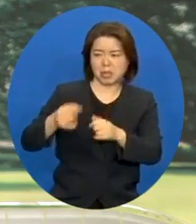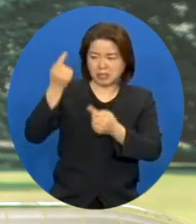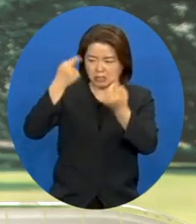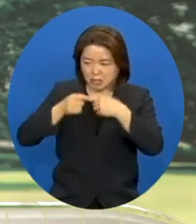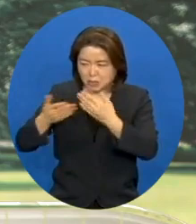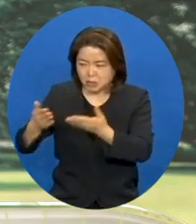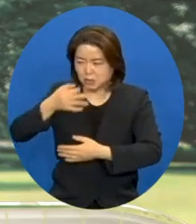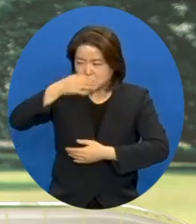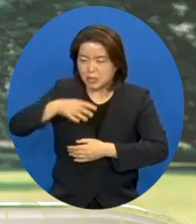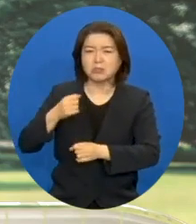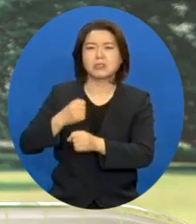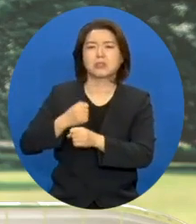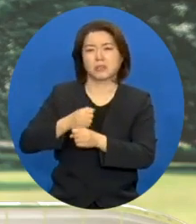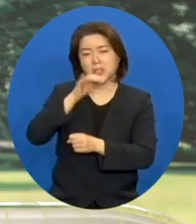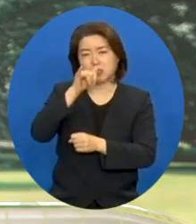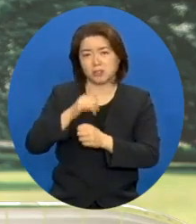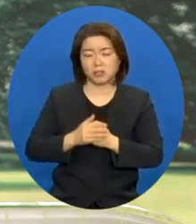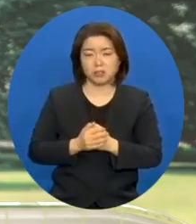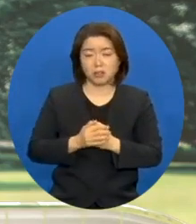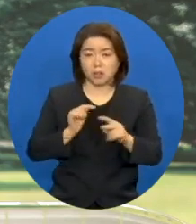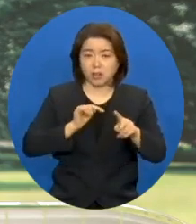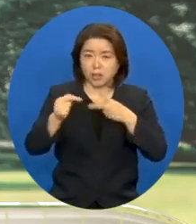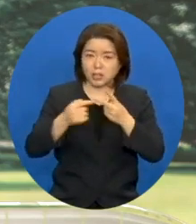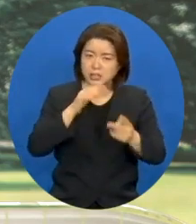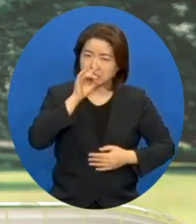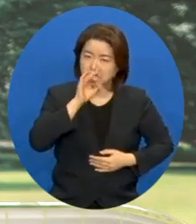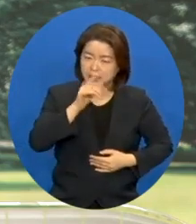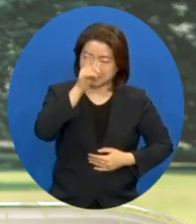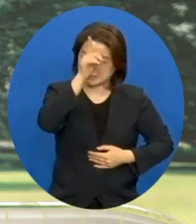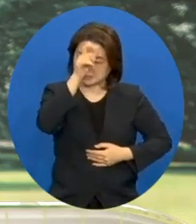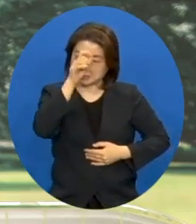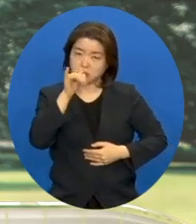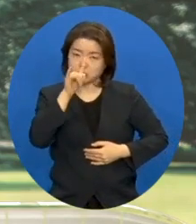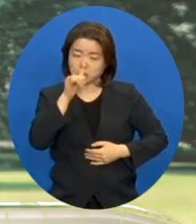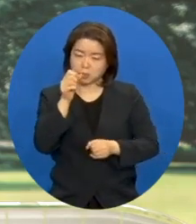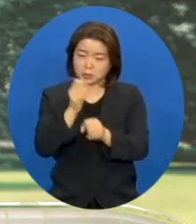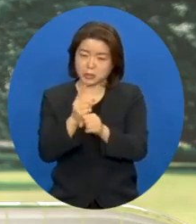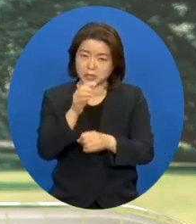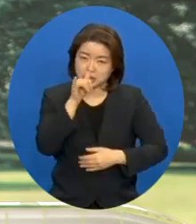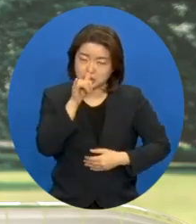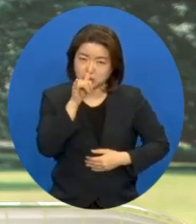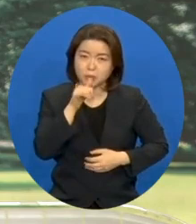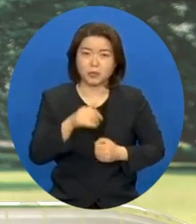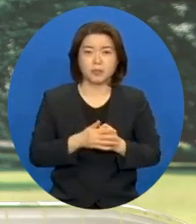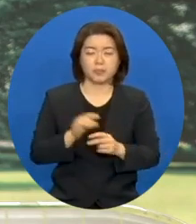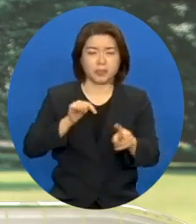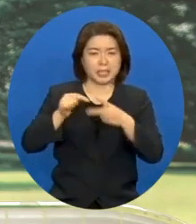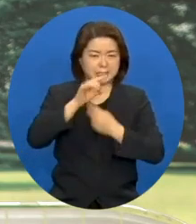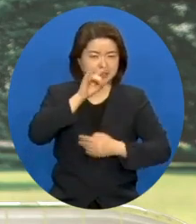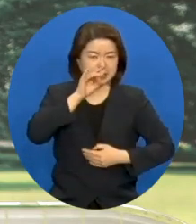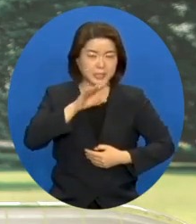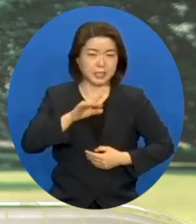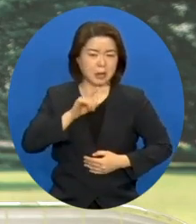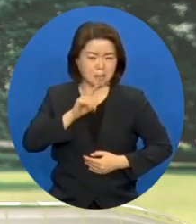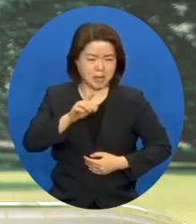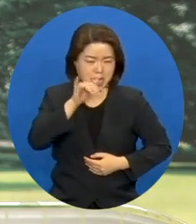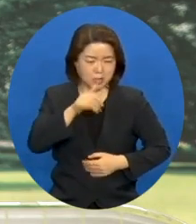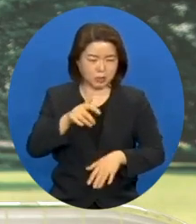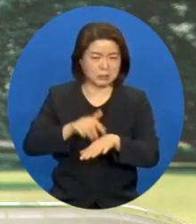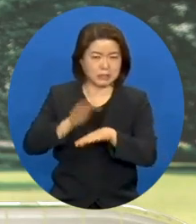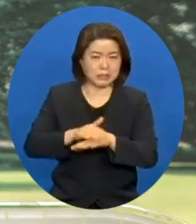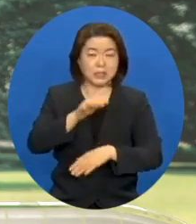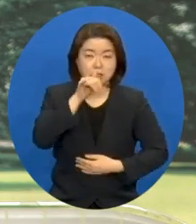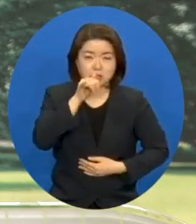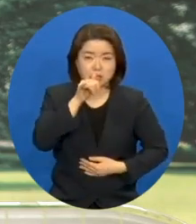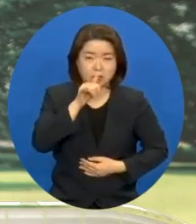거예요. 이해가 안 되는 고집도 있고 성격도 있고 이해가 안 되는 말이 있고 습관이